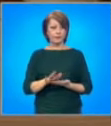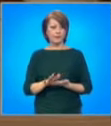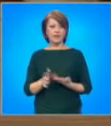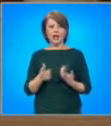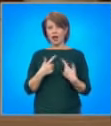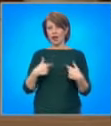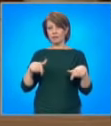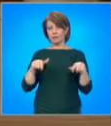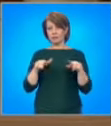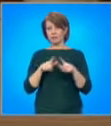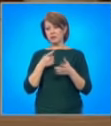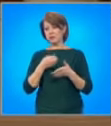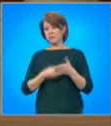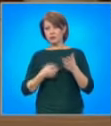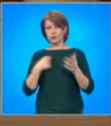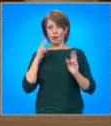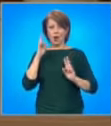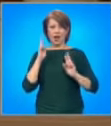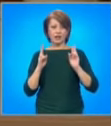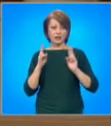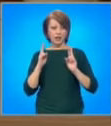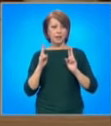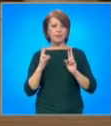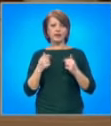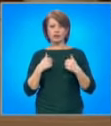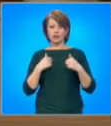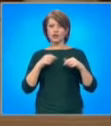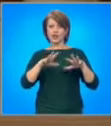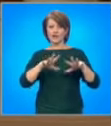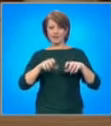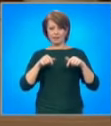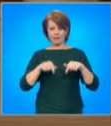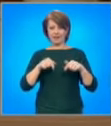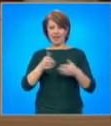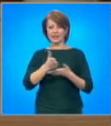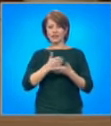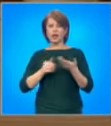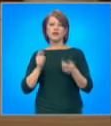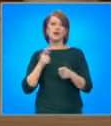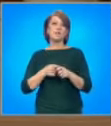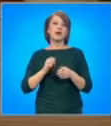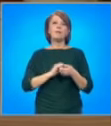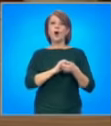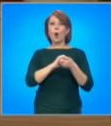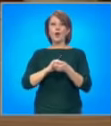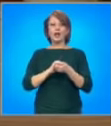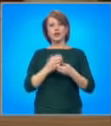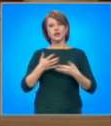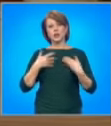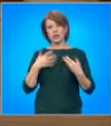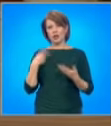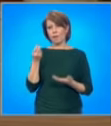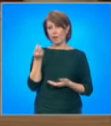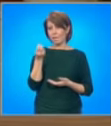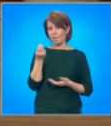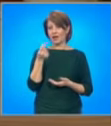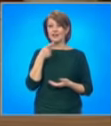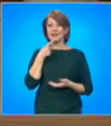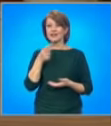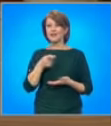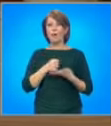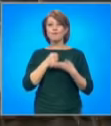просто решихме, казахме, че ние ще поемем тази част, ще организираме всичко и после ще си искаме парите, защото бюджет за